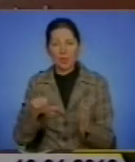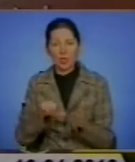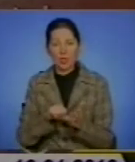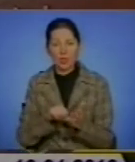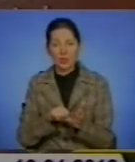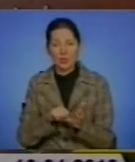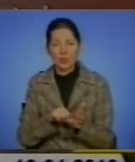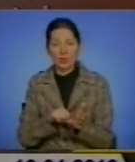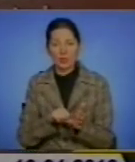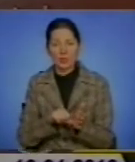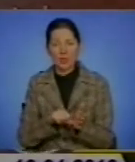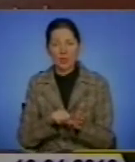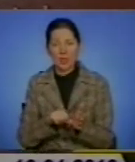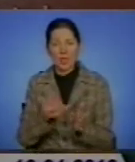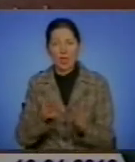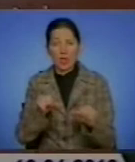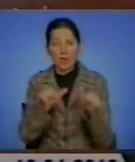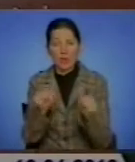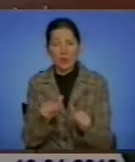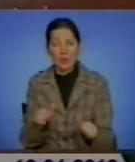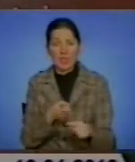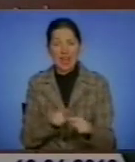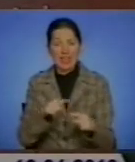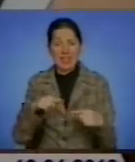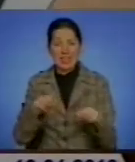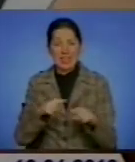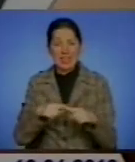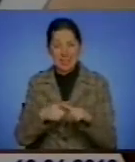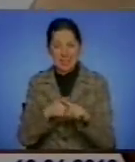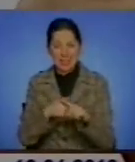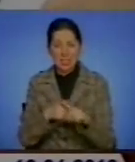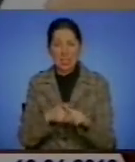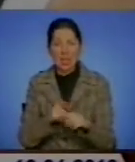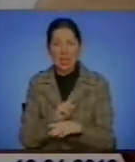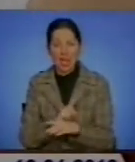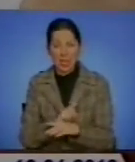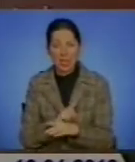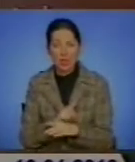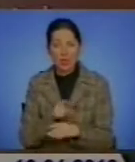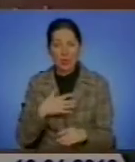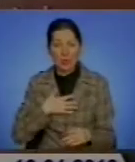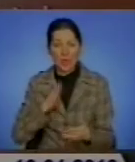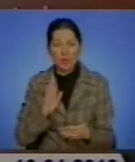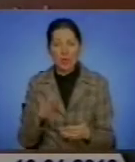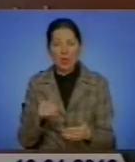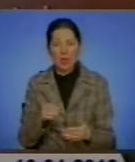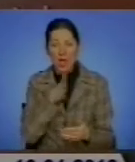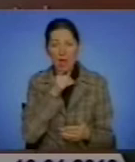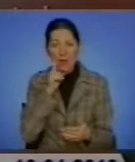участвували в формирование этих технических регламентов, чтобы у нас был временной запас какой-то